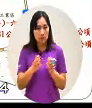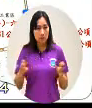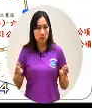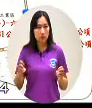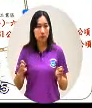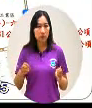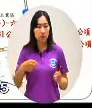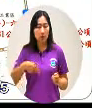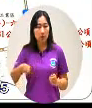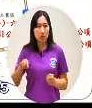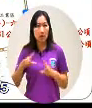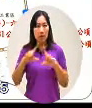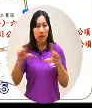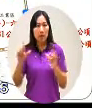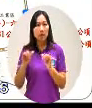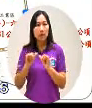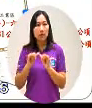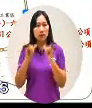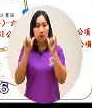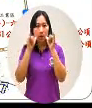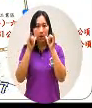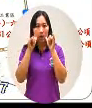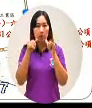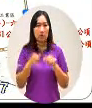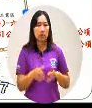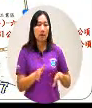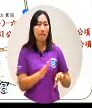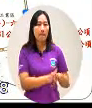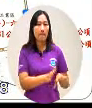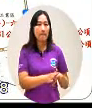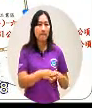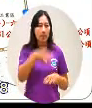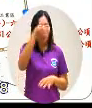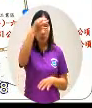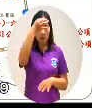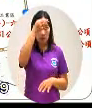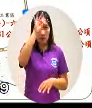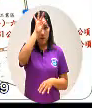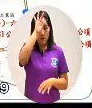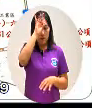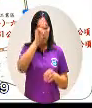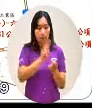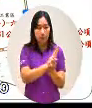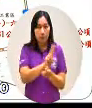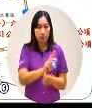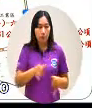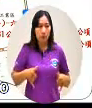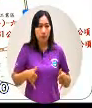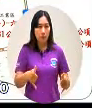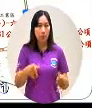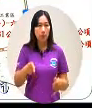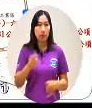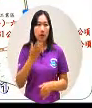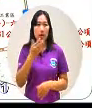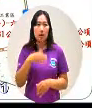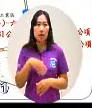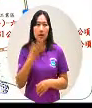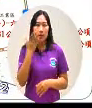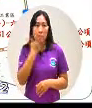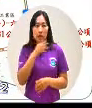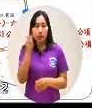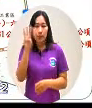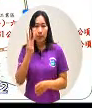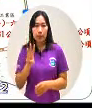线，中间一条台子五线就是红林路，这条红林路，这是清水岩。你看临门四号恁都拢工业